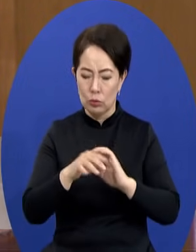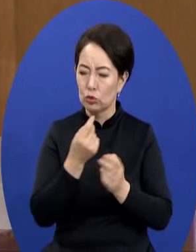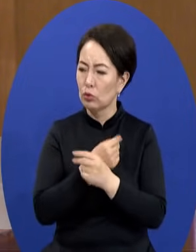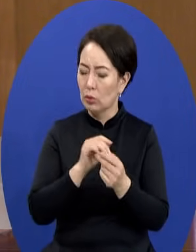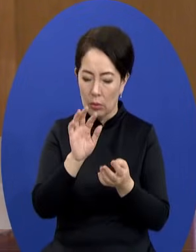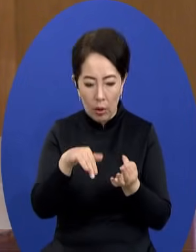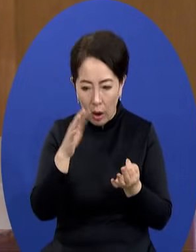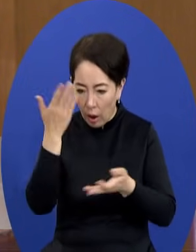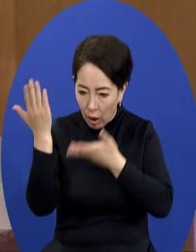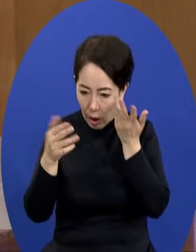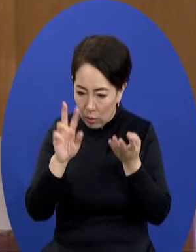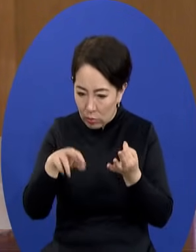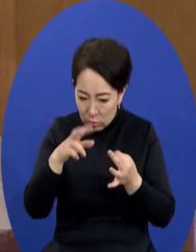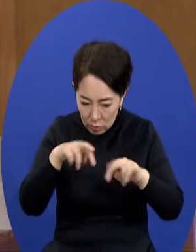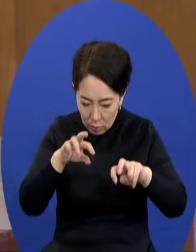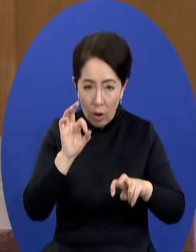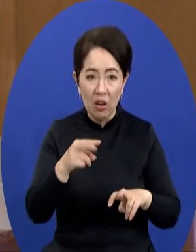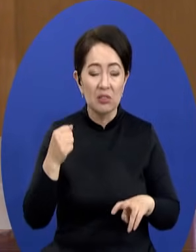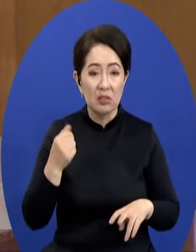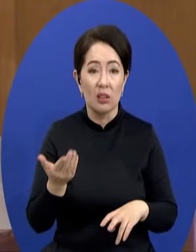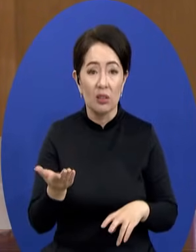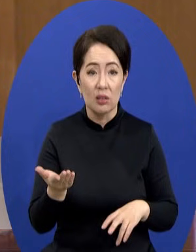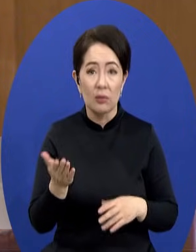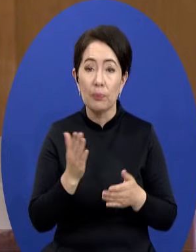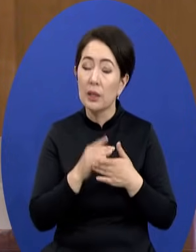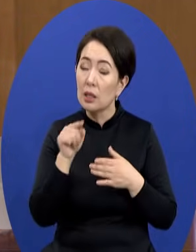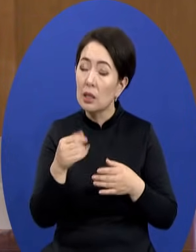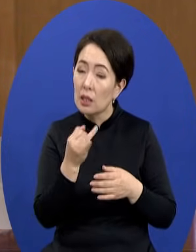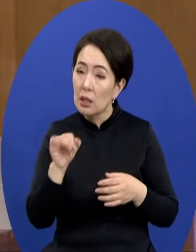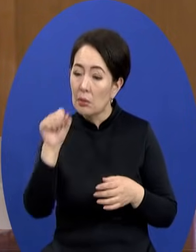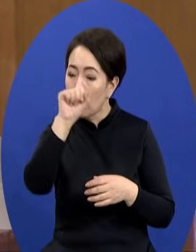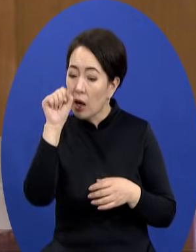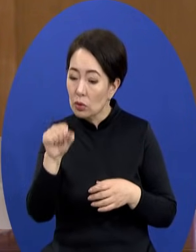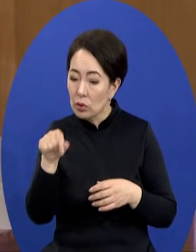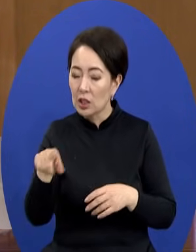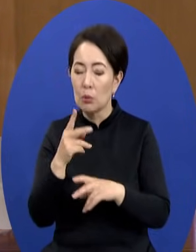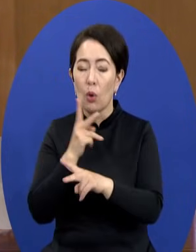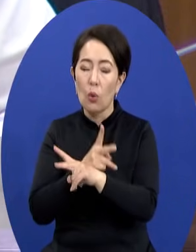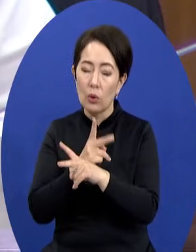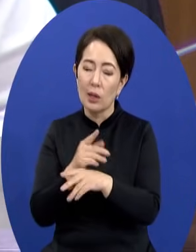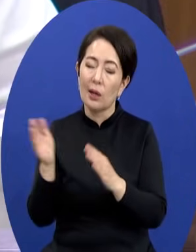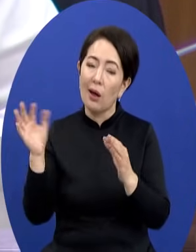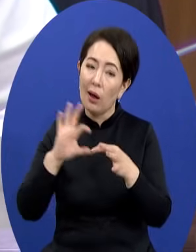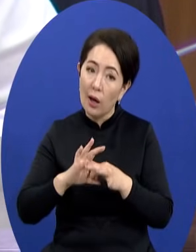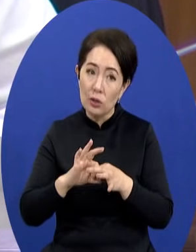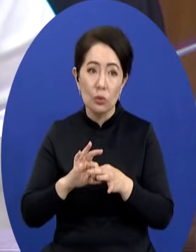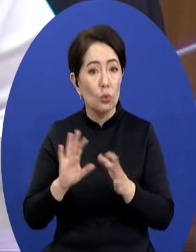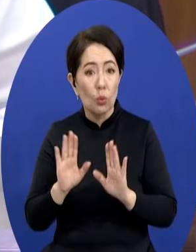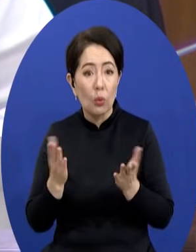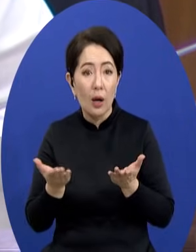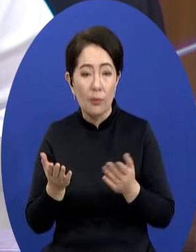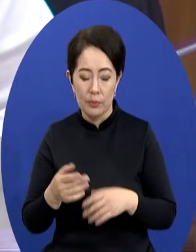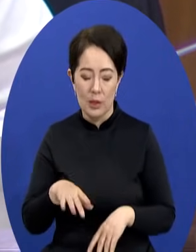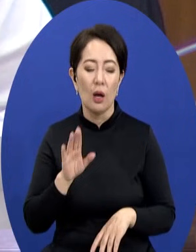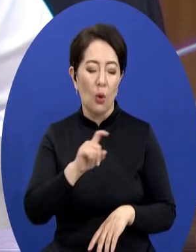чөлөөтэй олдох юм уу олдтыл юм блэ. Тэгэхээр энэ асуудлыг энэ хуулиараа ер нь хааж байгаа юу хаахгүй байгаа юу? Хувь хүний